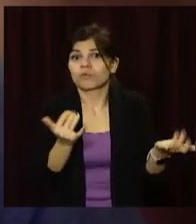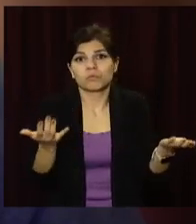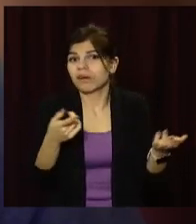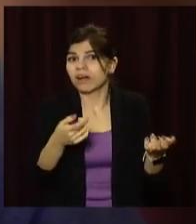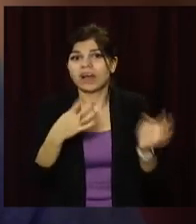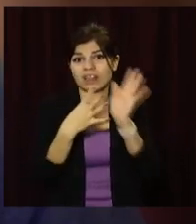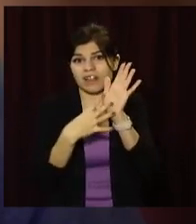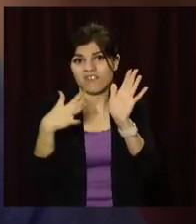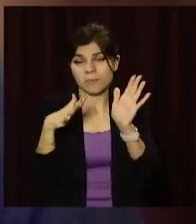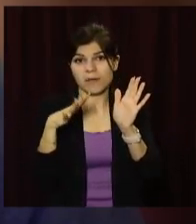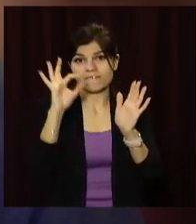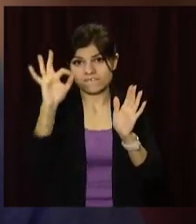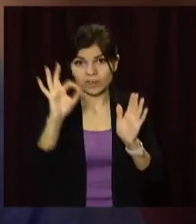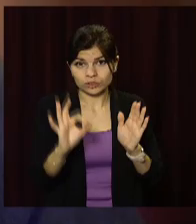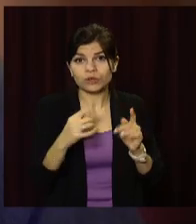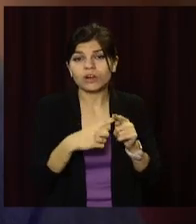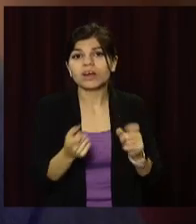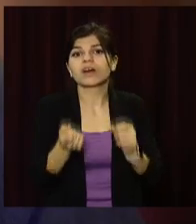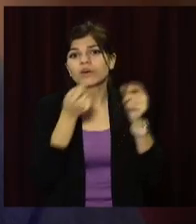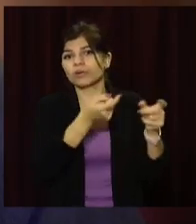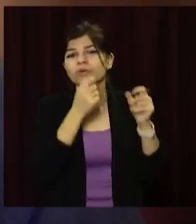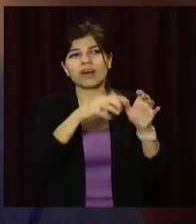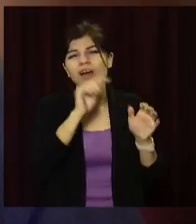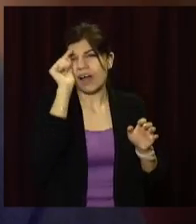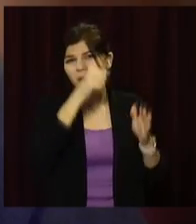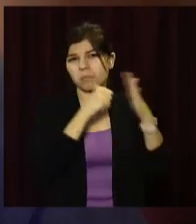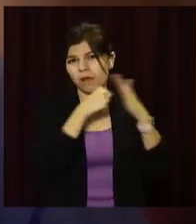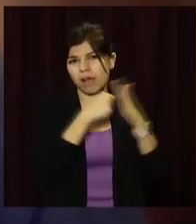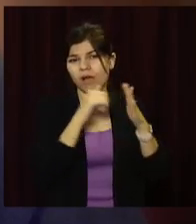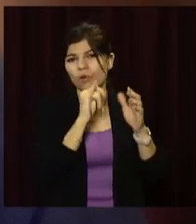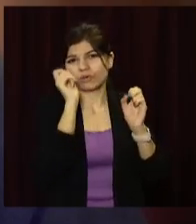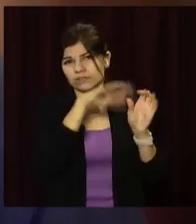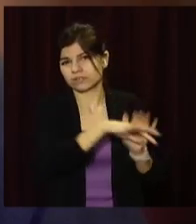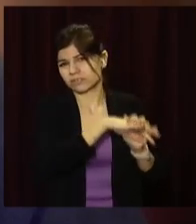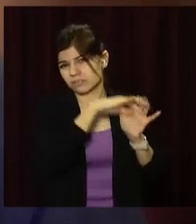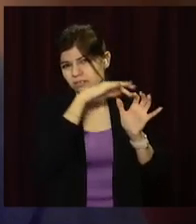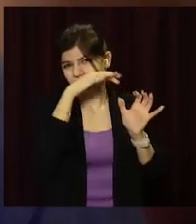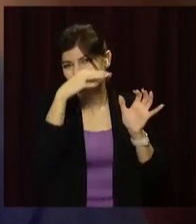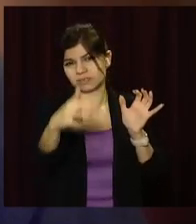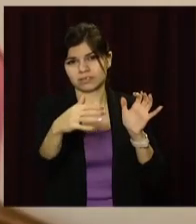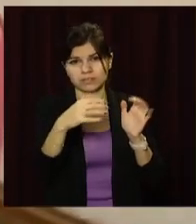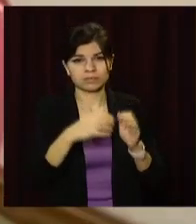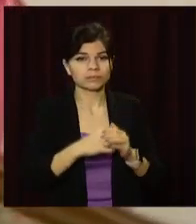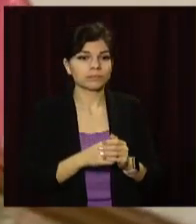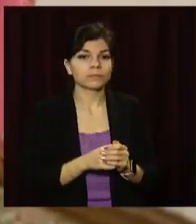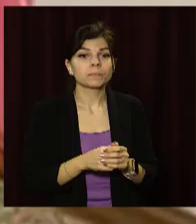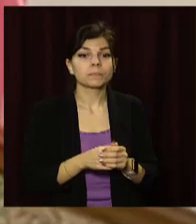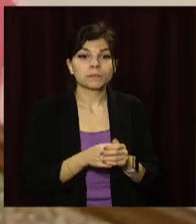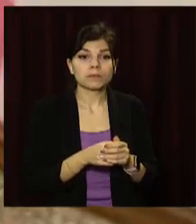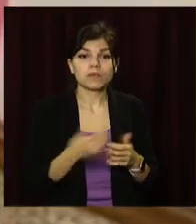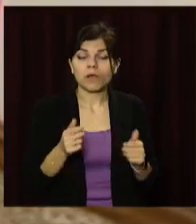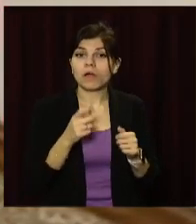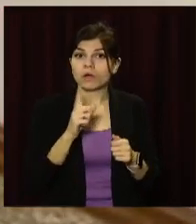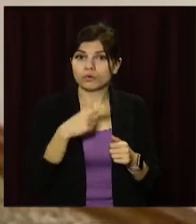це 95% відходів твердих побутових, вони просто їдуть банально на полігони, на звалище. Окрім того, що у